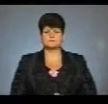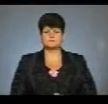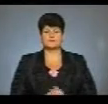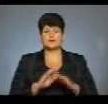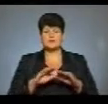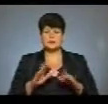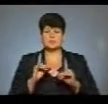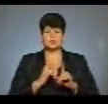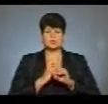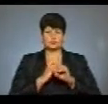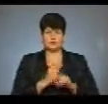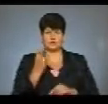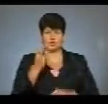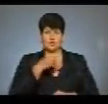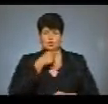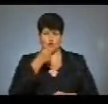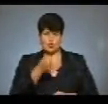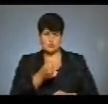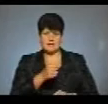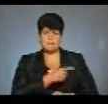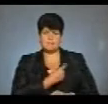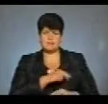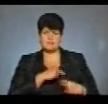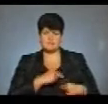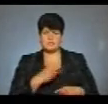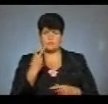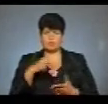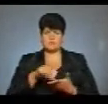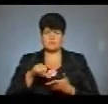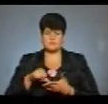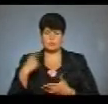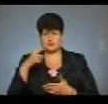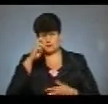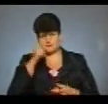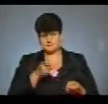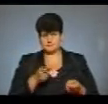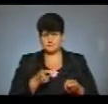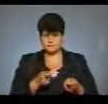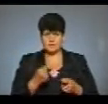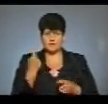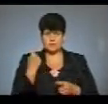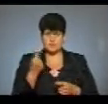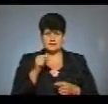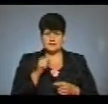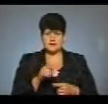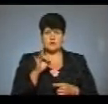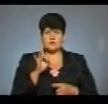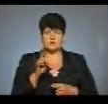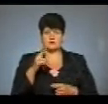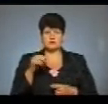Дітей будуть супроводжувати 3 дорослих – медпрацівник і 2 представників облдержадміністрації. Один із них – Ростислав